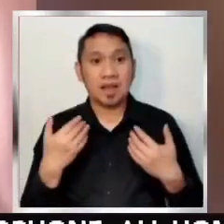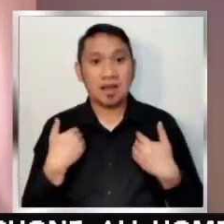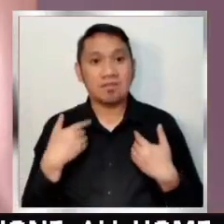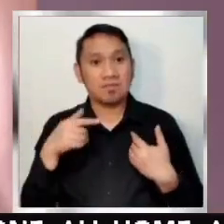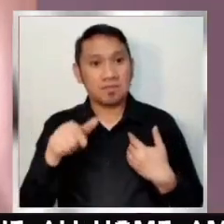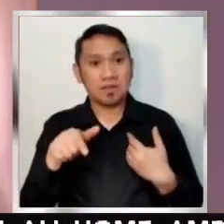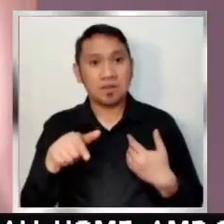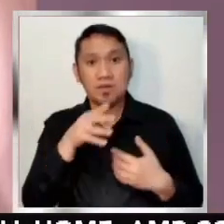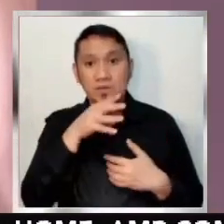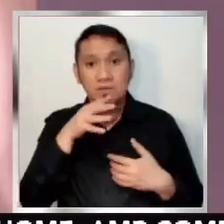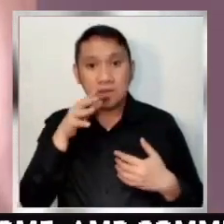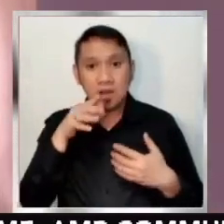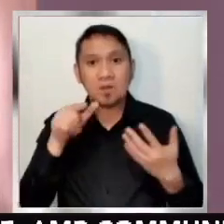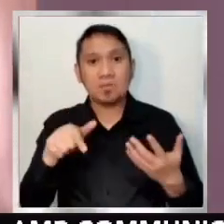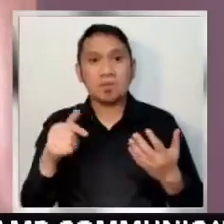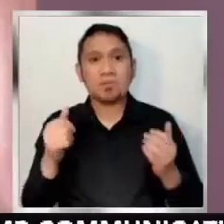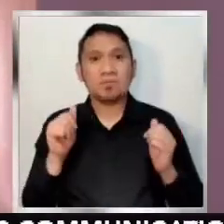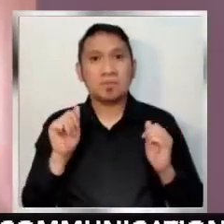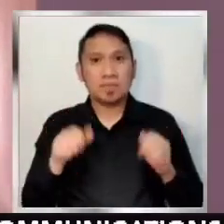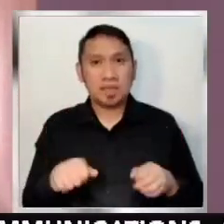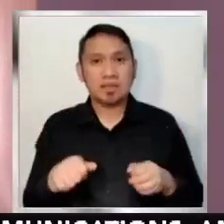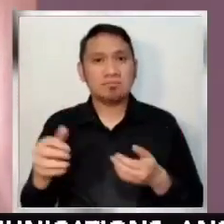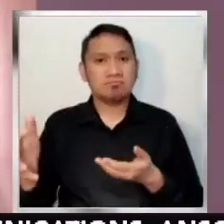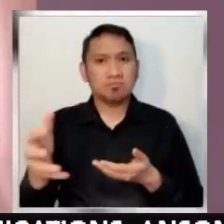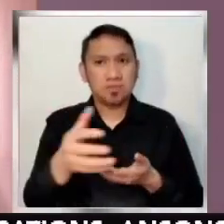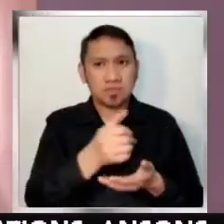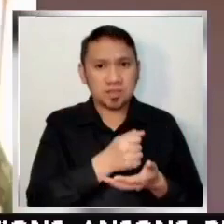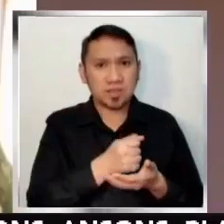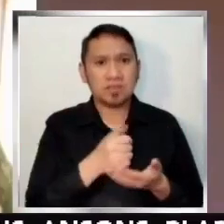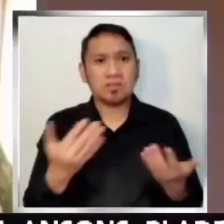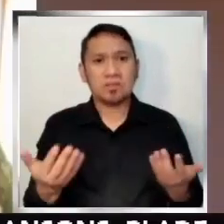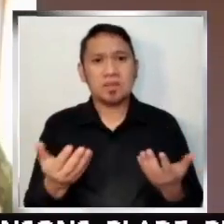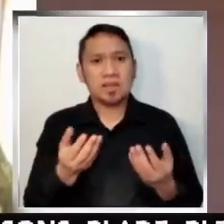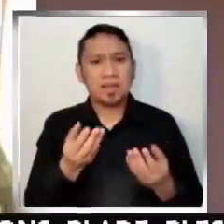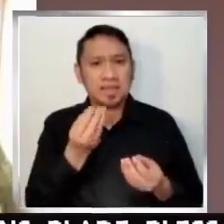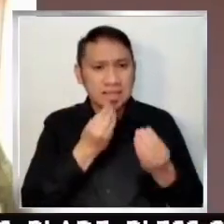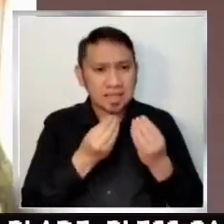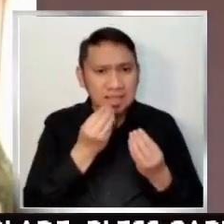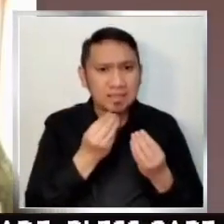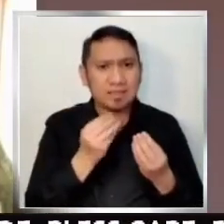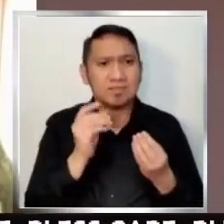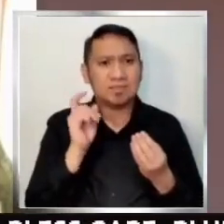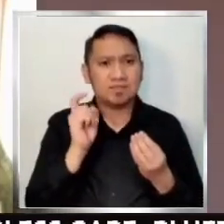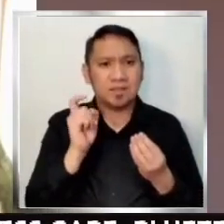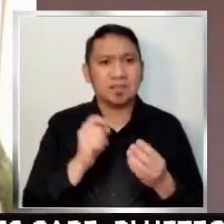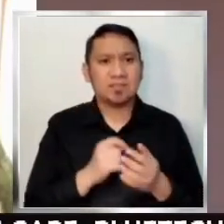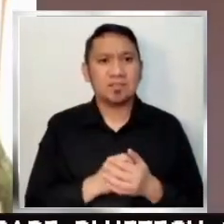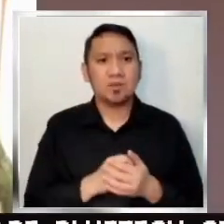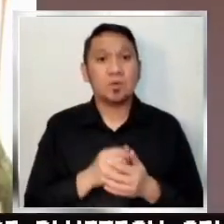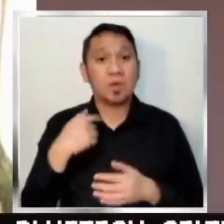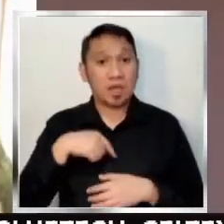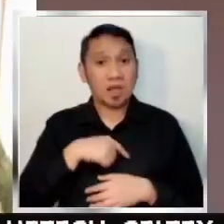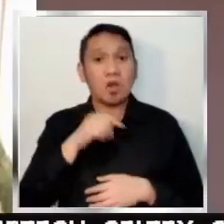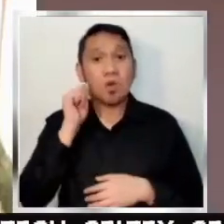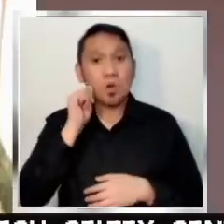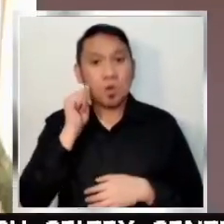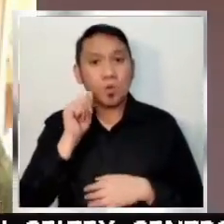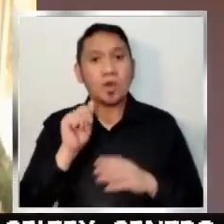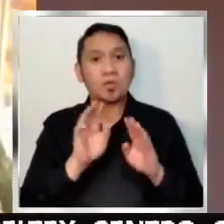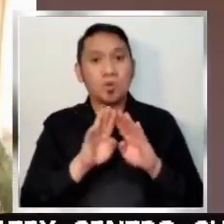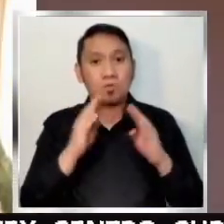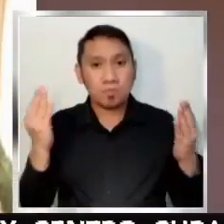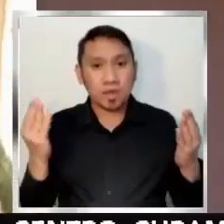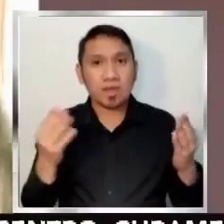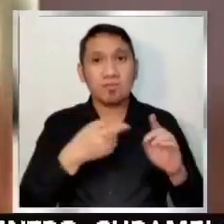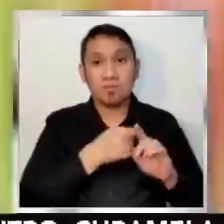can pick and then they can eat right away. We are open daily from open. Monday to Sunday, 8 a.m.